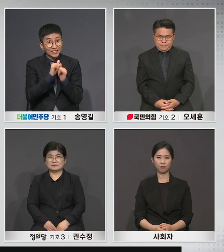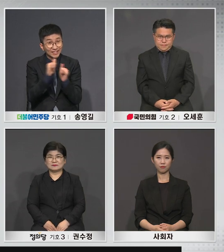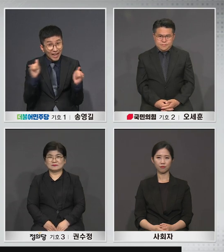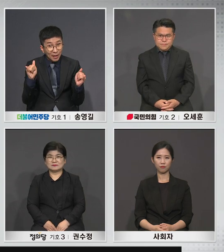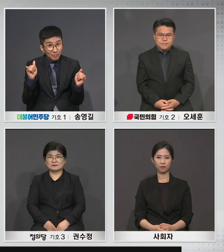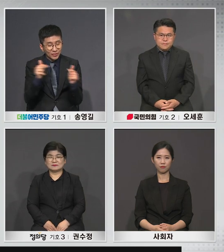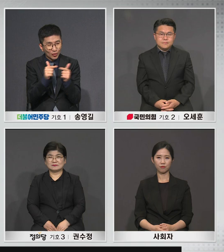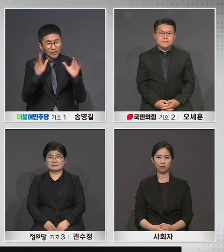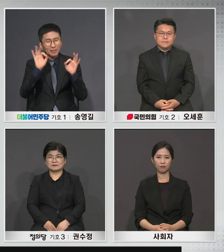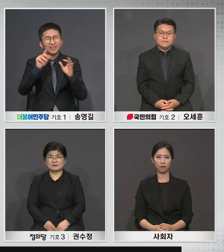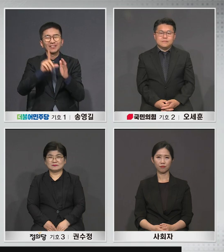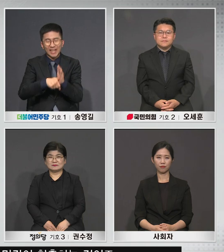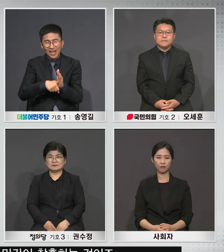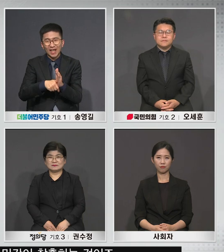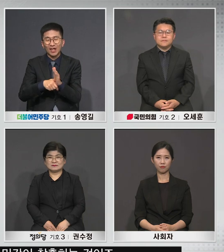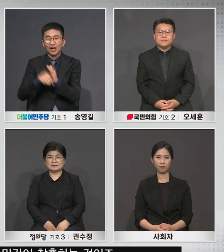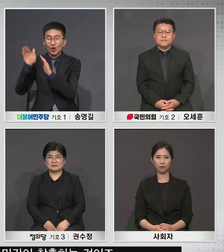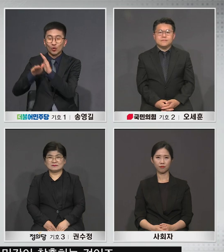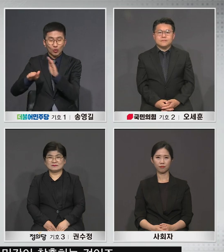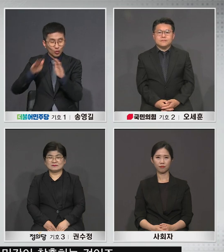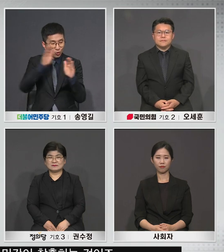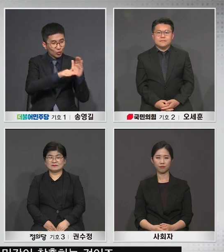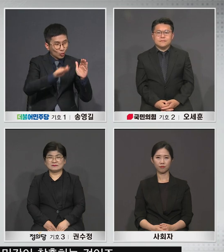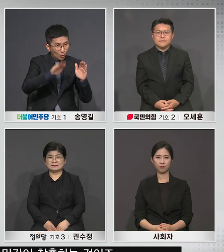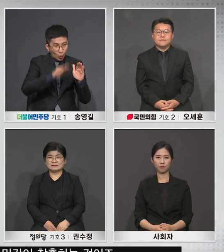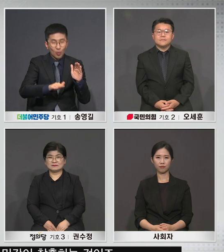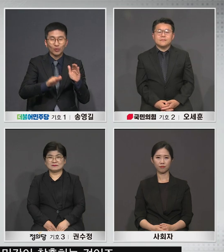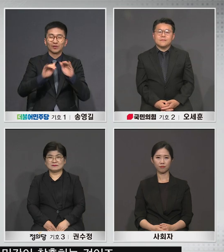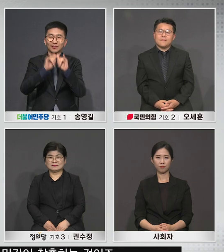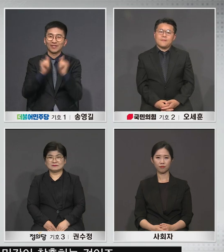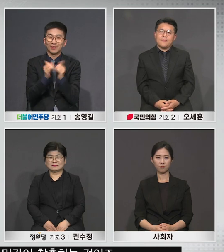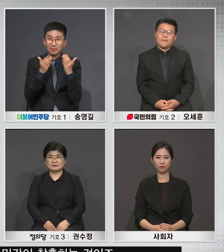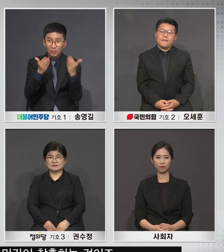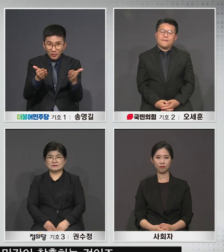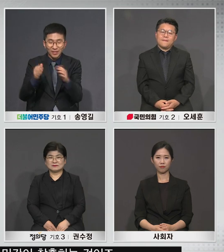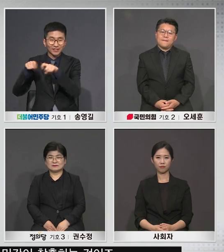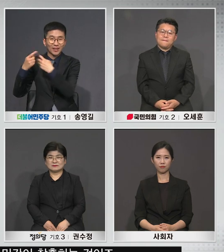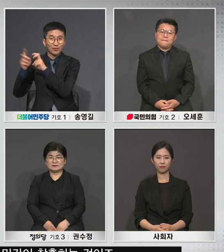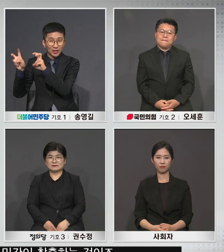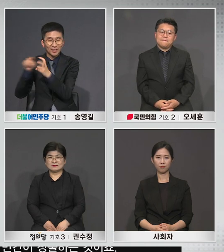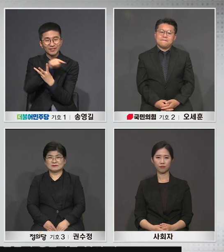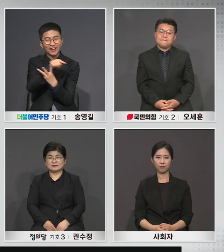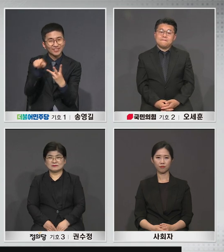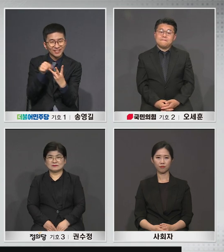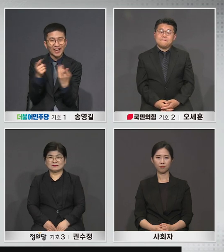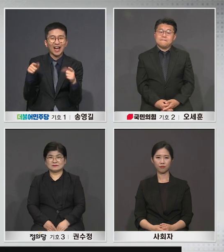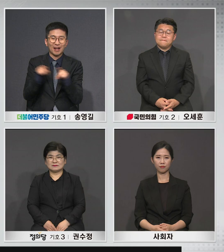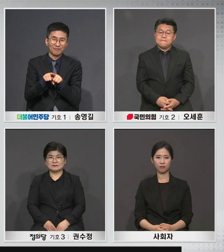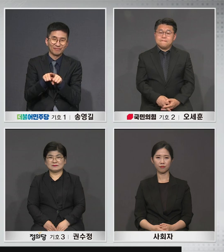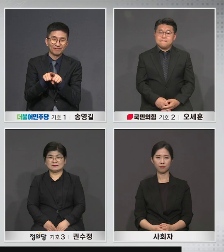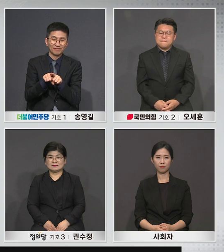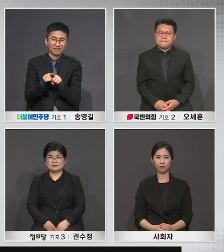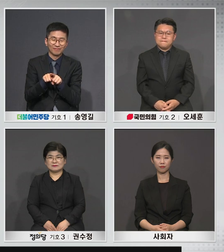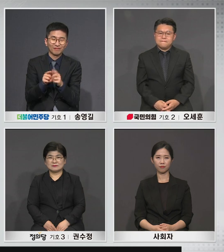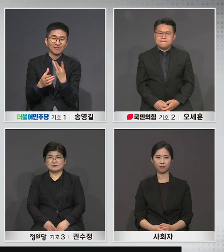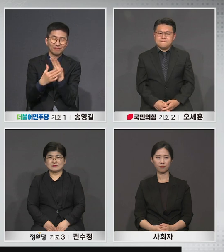공공과 민간과 사회적 일자리가 한다 이 말씀을 드리겠고요. 제가 우리 오세훈 후보에게 하나 질문을 드리겠습니다.